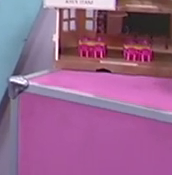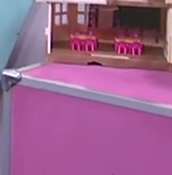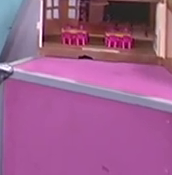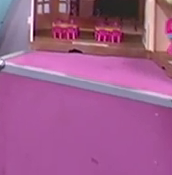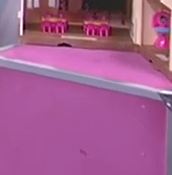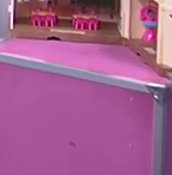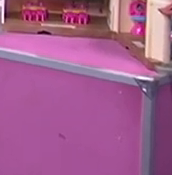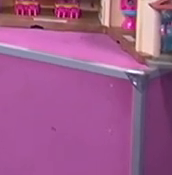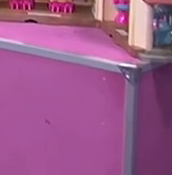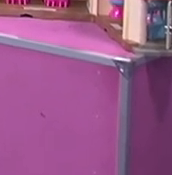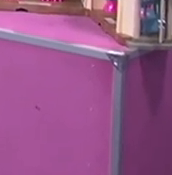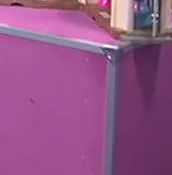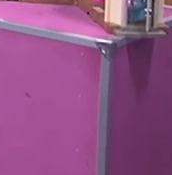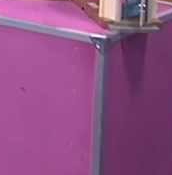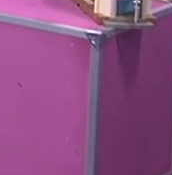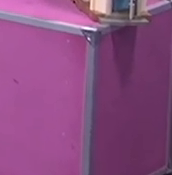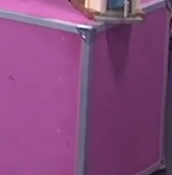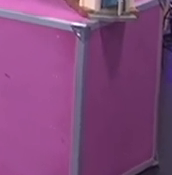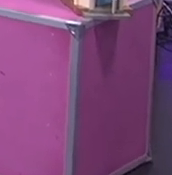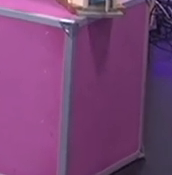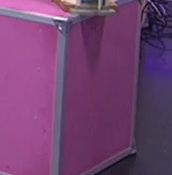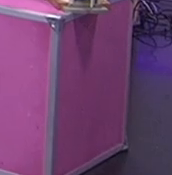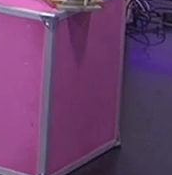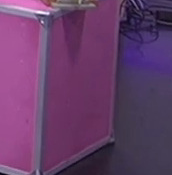menasihati hidup